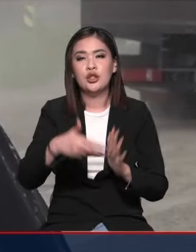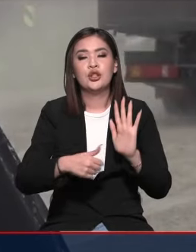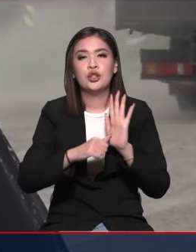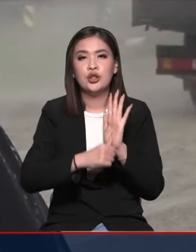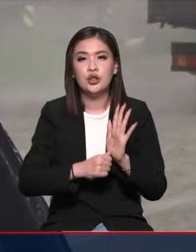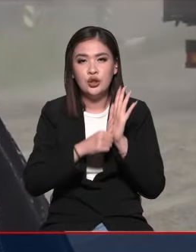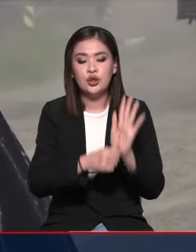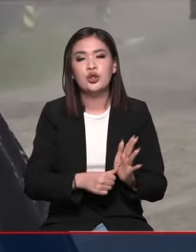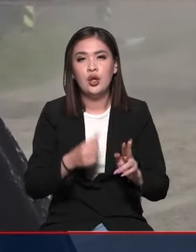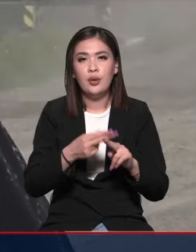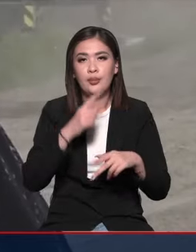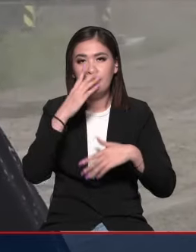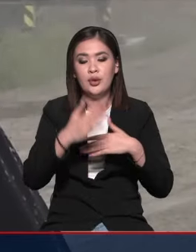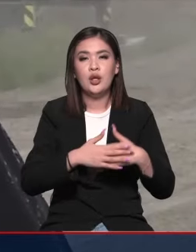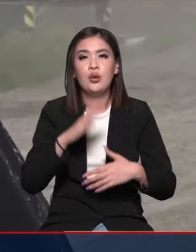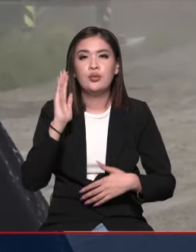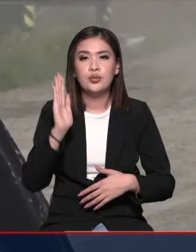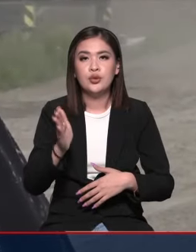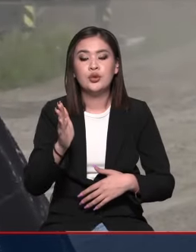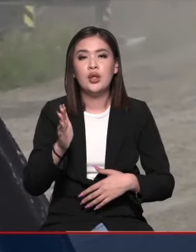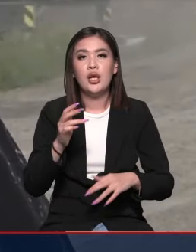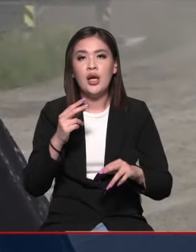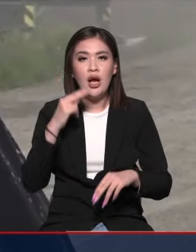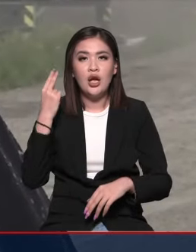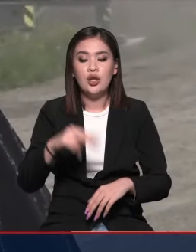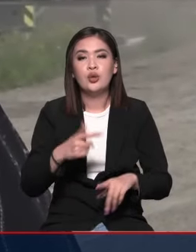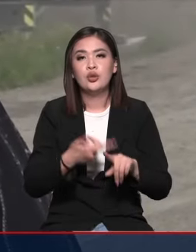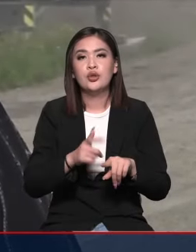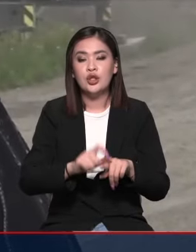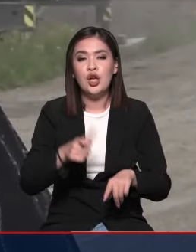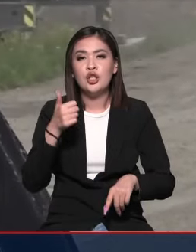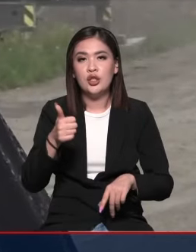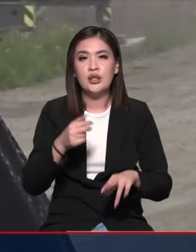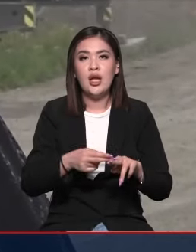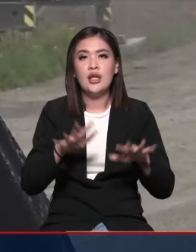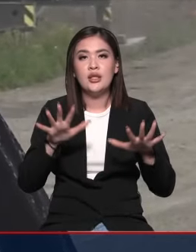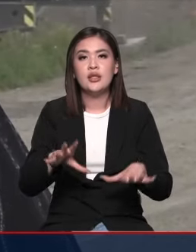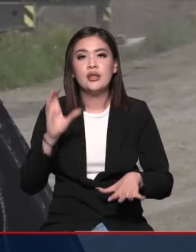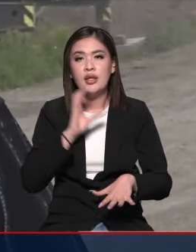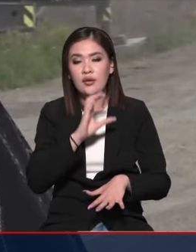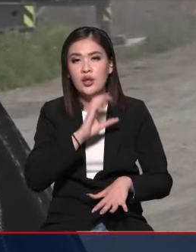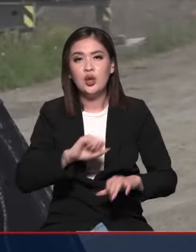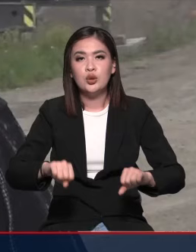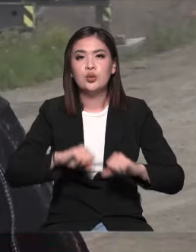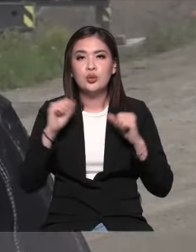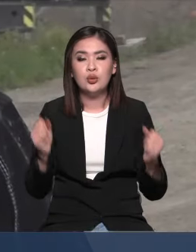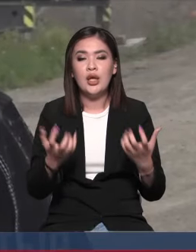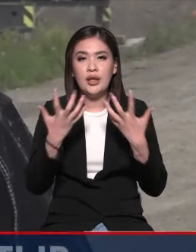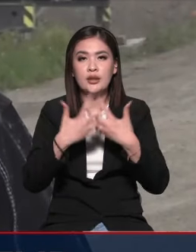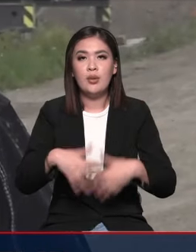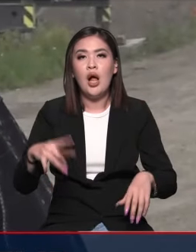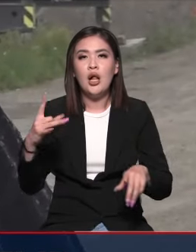үйді тұрғызуға шамамен 5-6 сағат қана уақыт қажет. Сапасы өте жақсы, яғни панельдер солтүстіктің суығына есептелген.